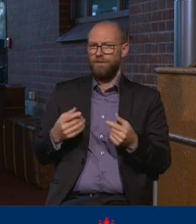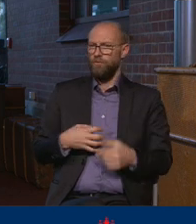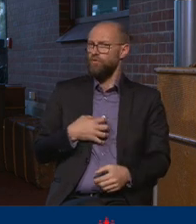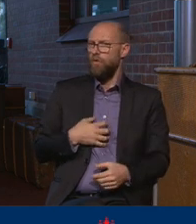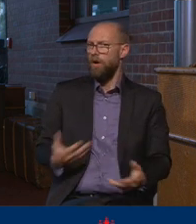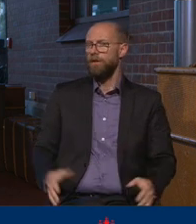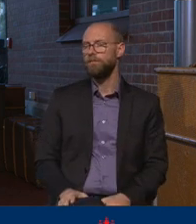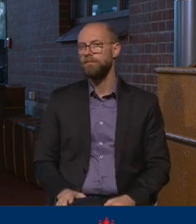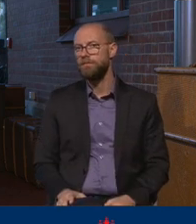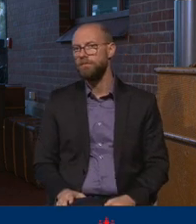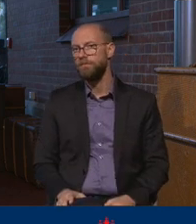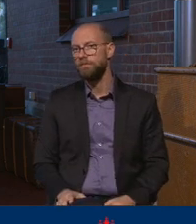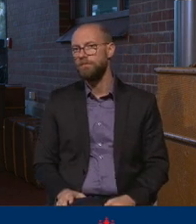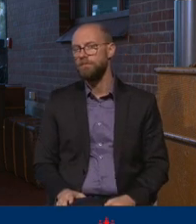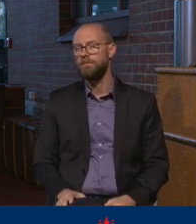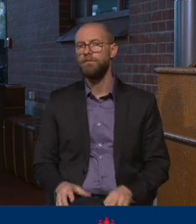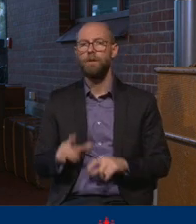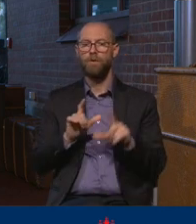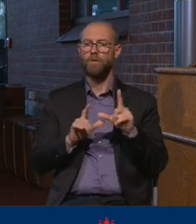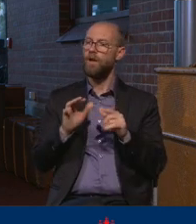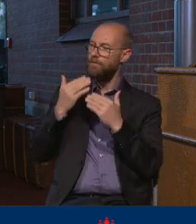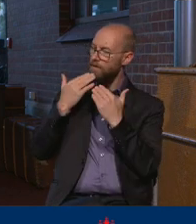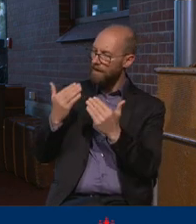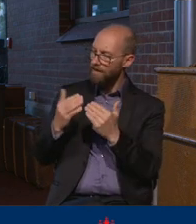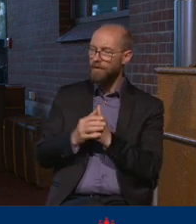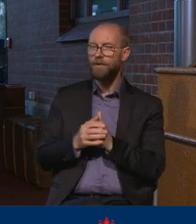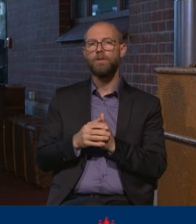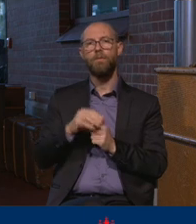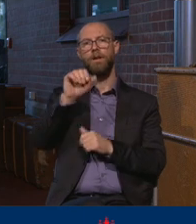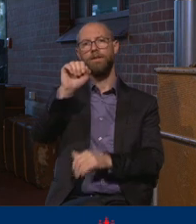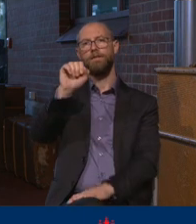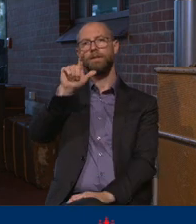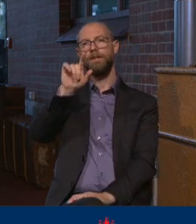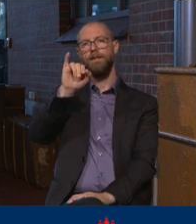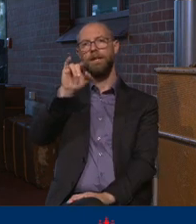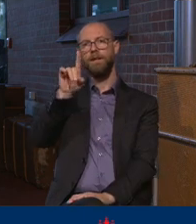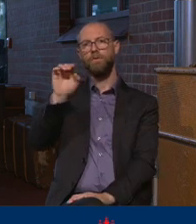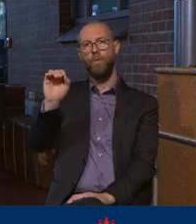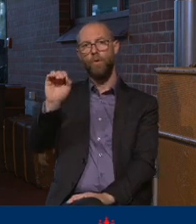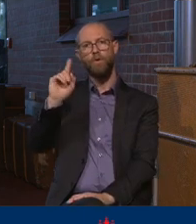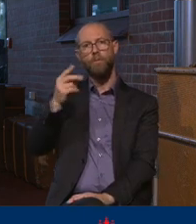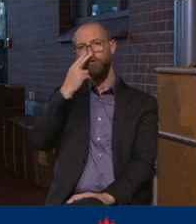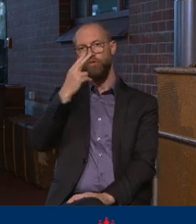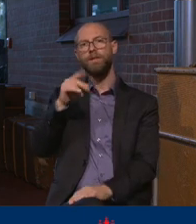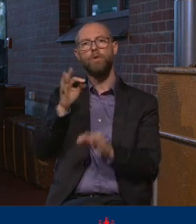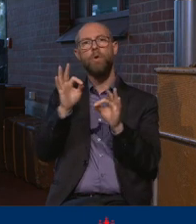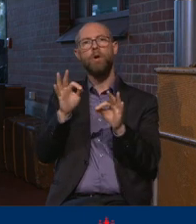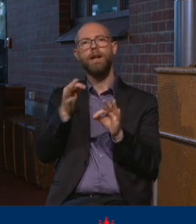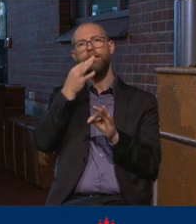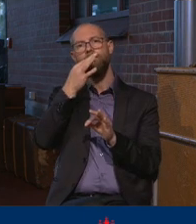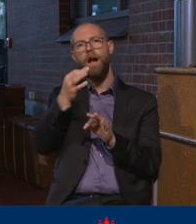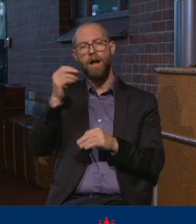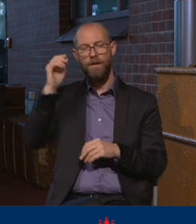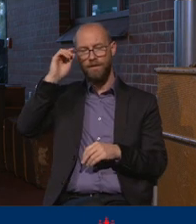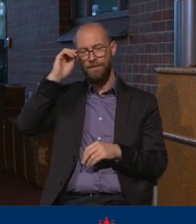vielen dank ich glaube hier nochmal auf kleidung hier ist eine ganz konkrete frage wie sollen die städtischen